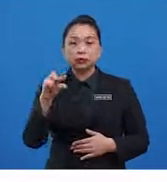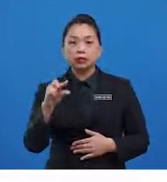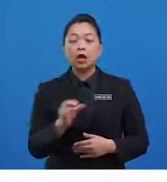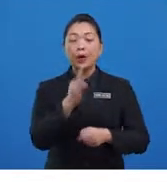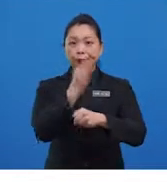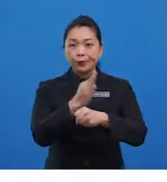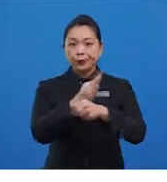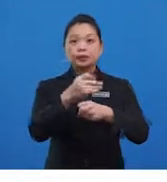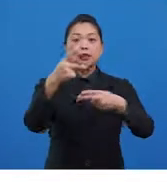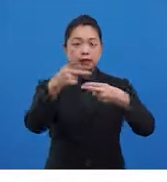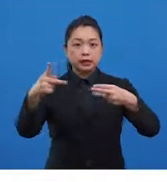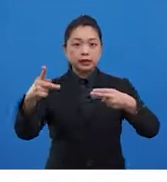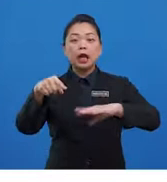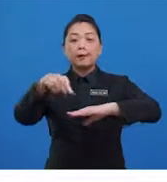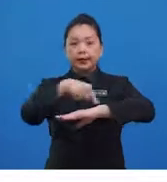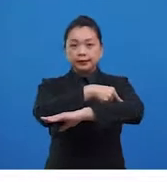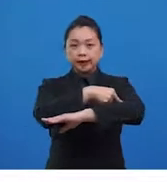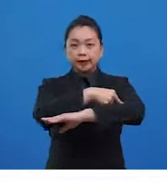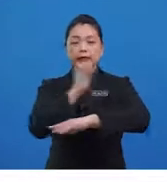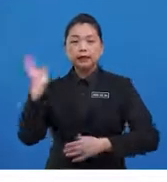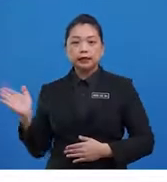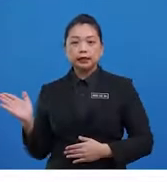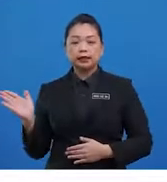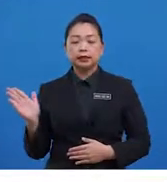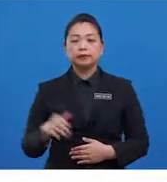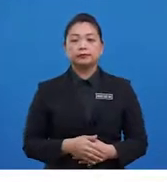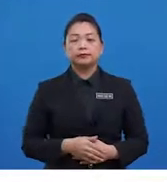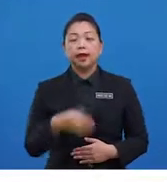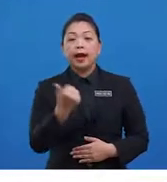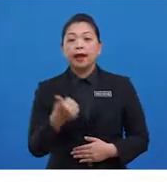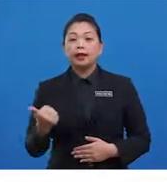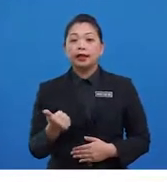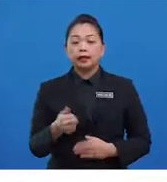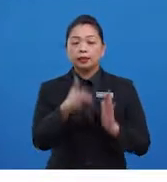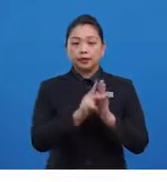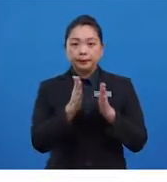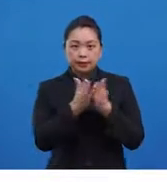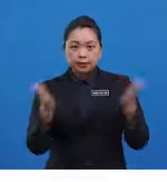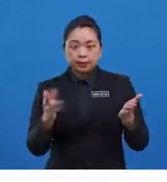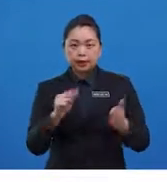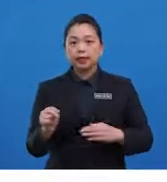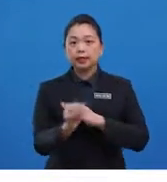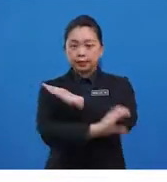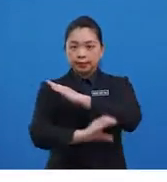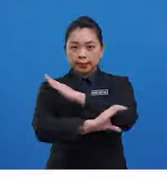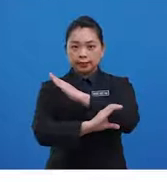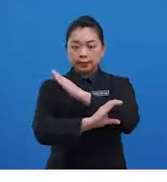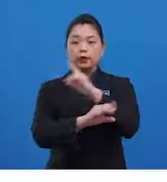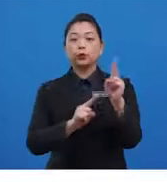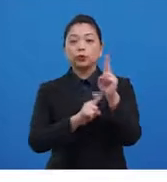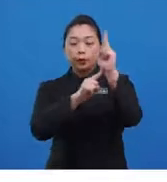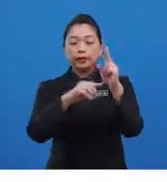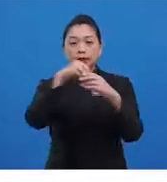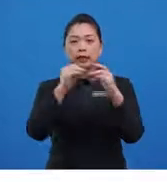fungsi keris panjang diraja ialah sebagai alat kebesaran negara yang utama dalam